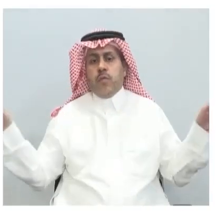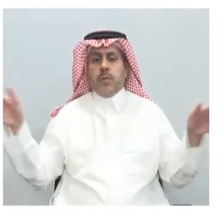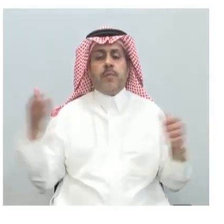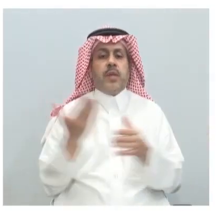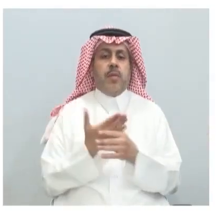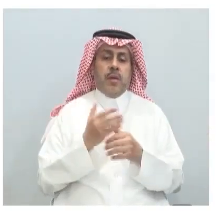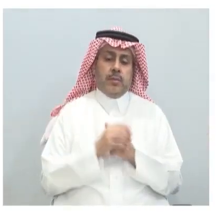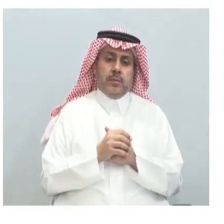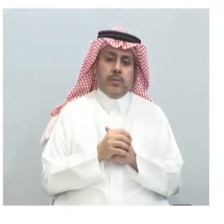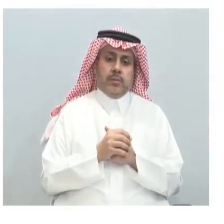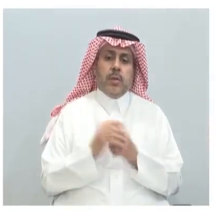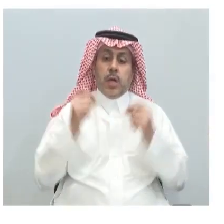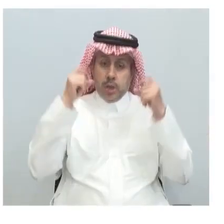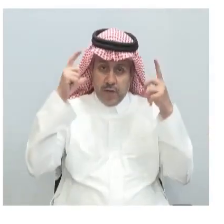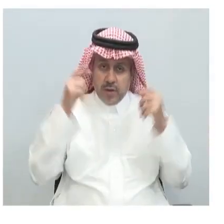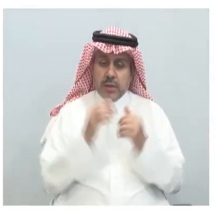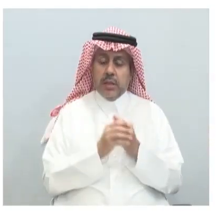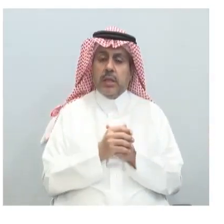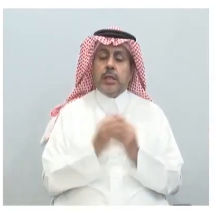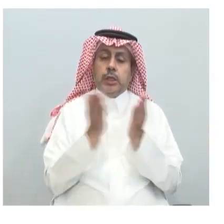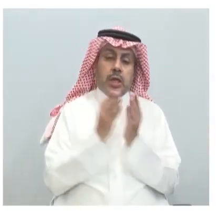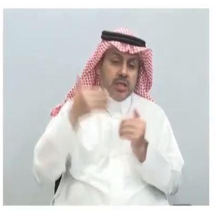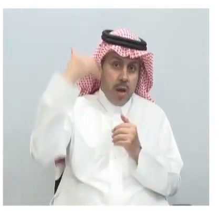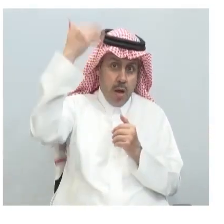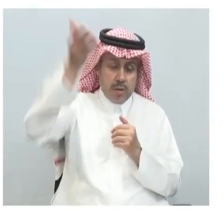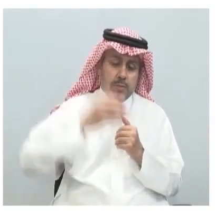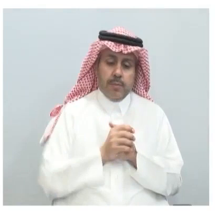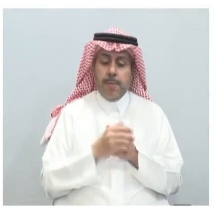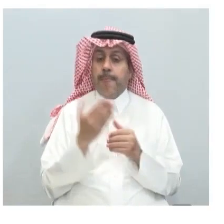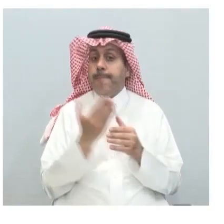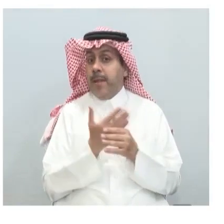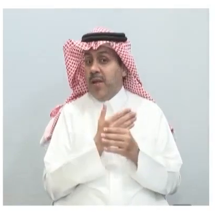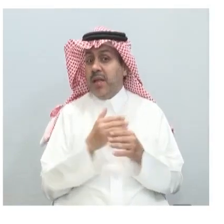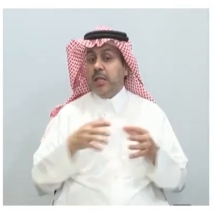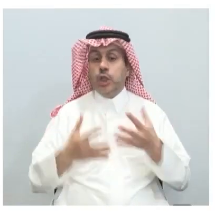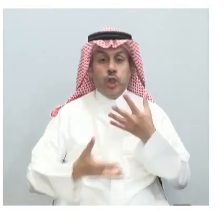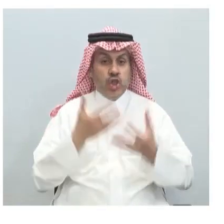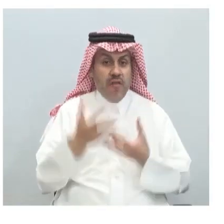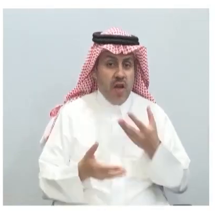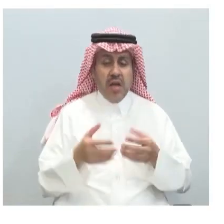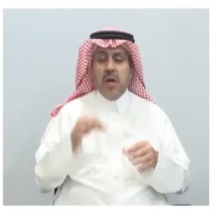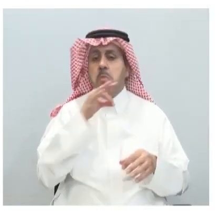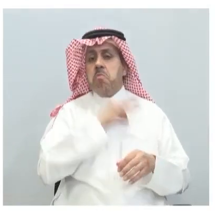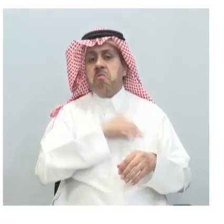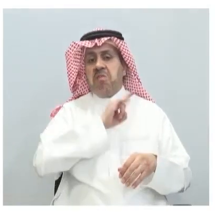دي سنتعرف عليه باذن الله في الدرس القادم لماذا اصبح التفاعل هنا ير